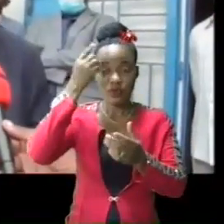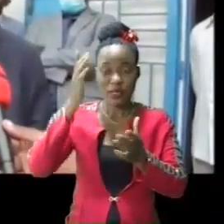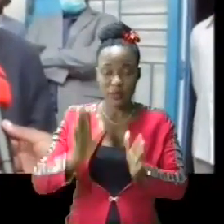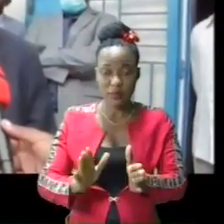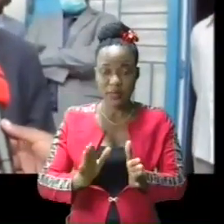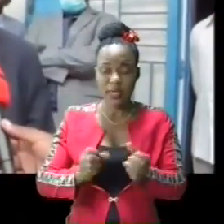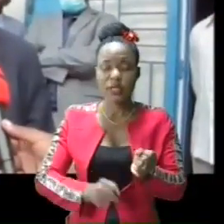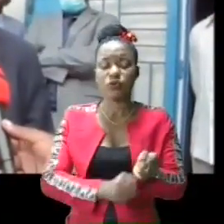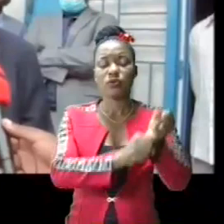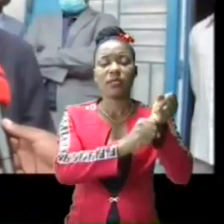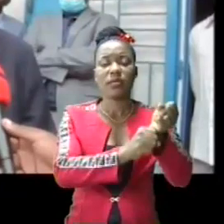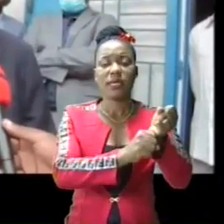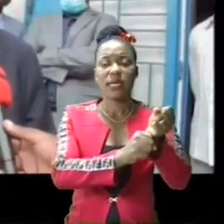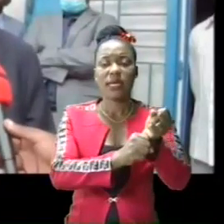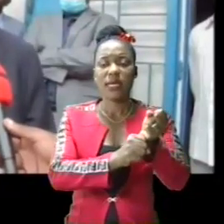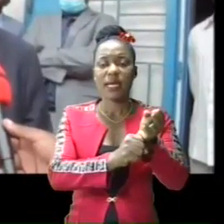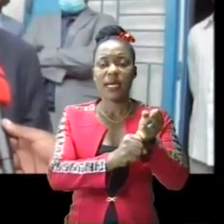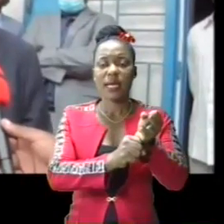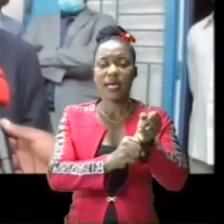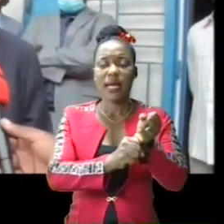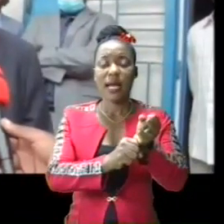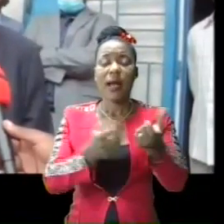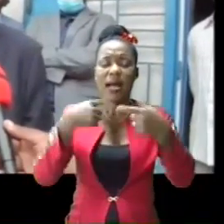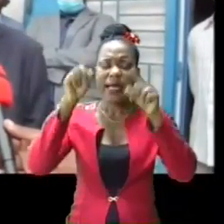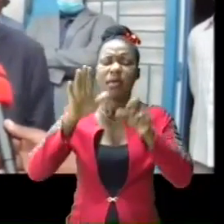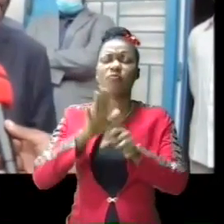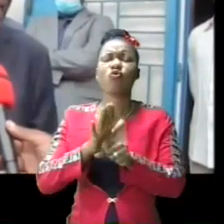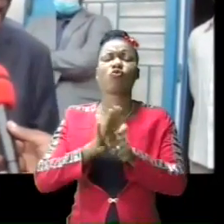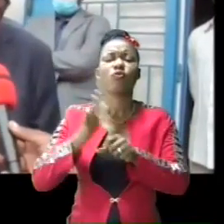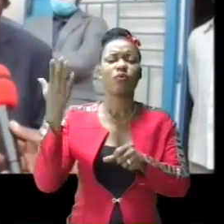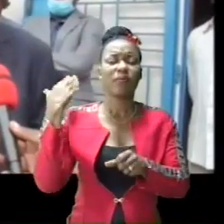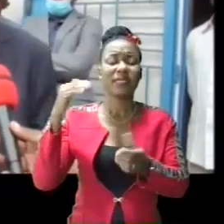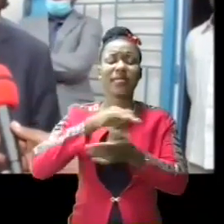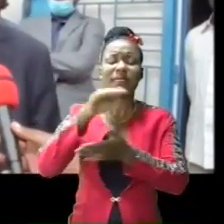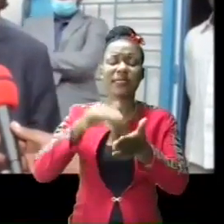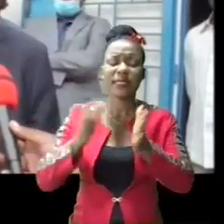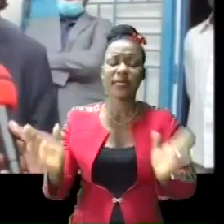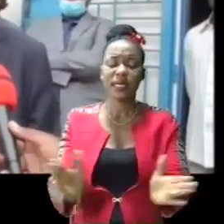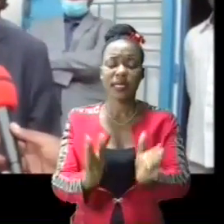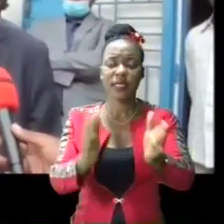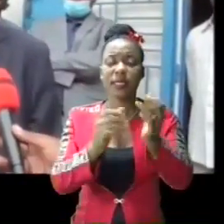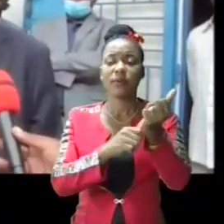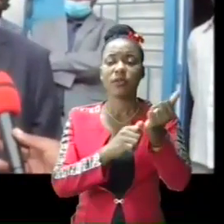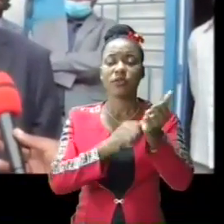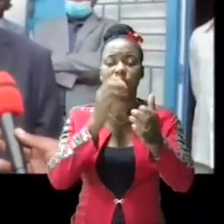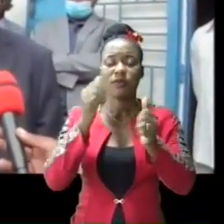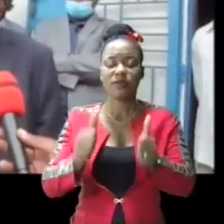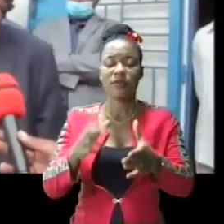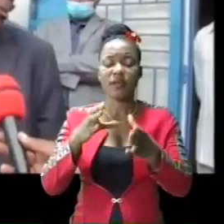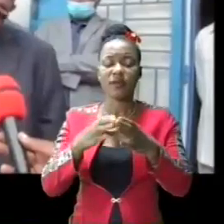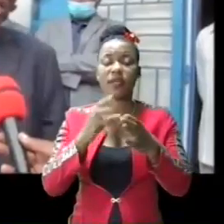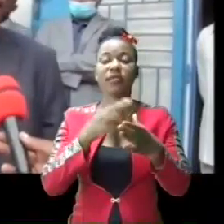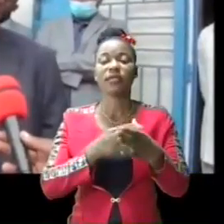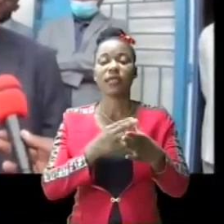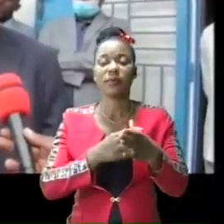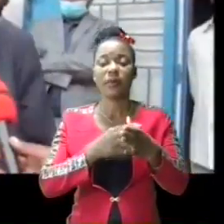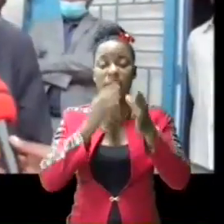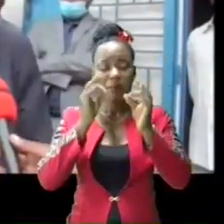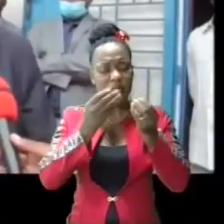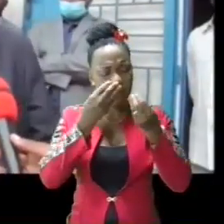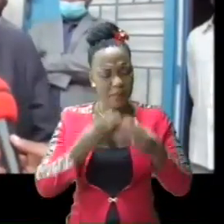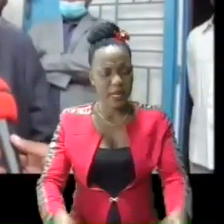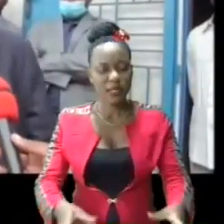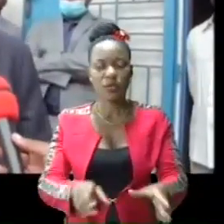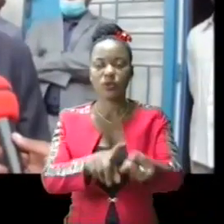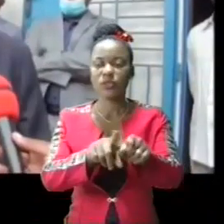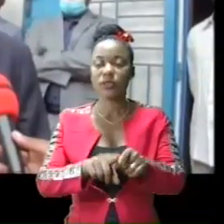dizaines d'années. Ce centre n'a pas eu de subsides. Un centre qui encadre des personnes qui vivent avec handicap, c'est abominable. On